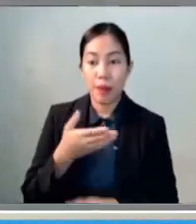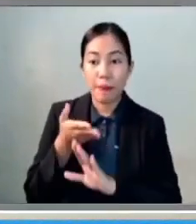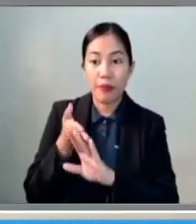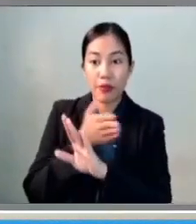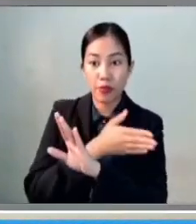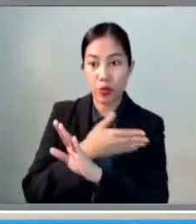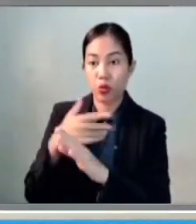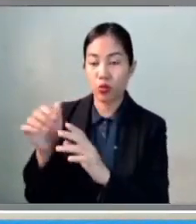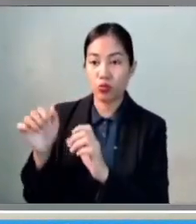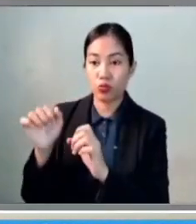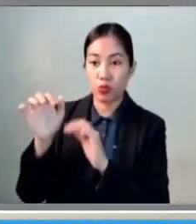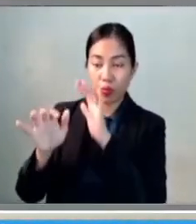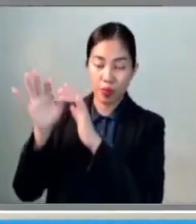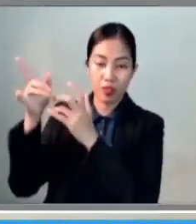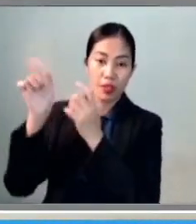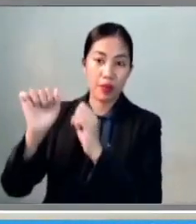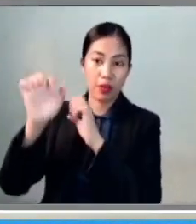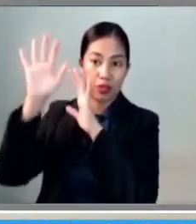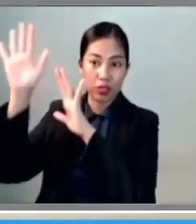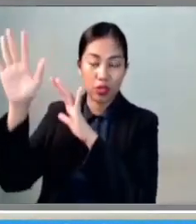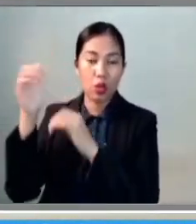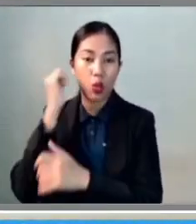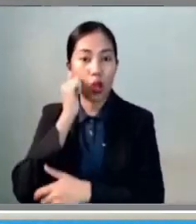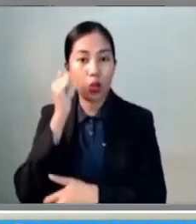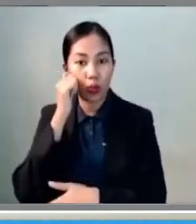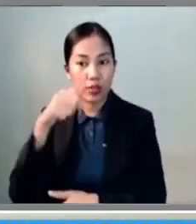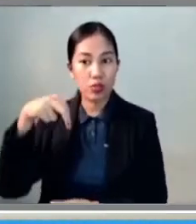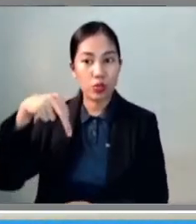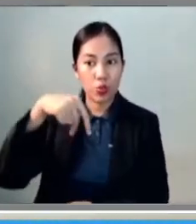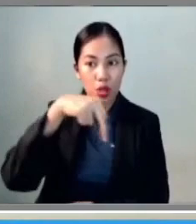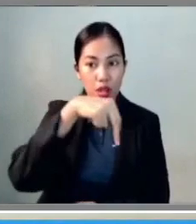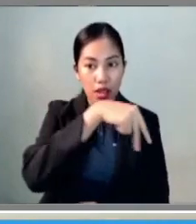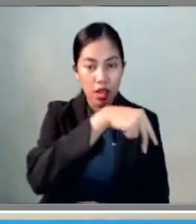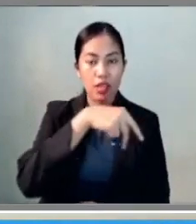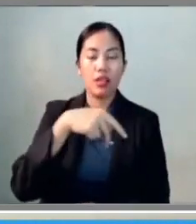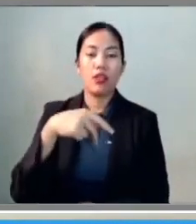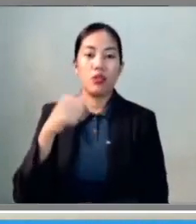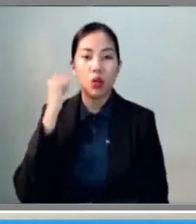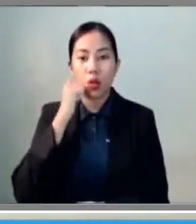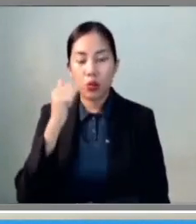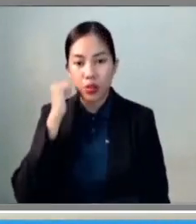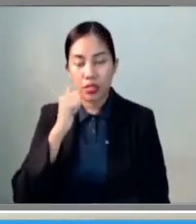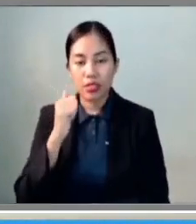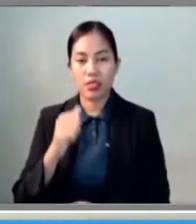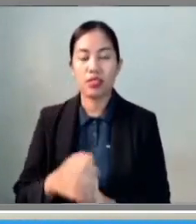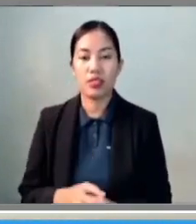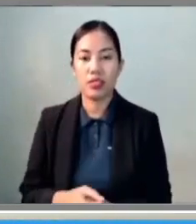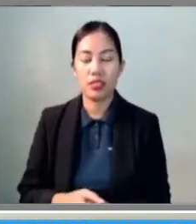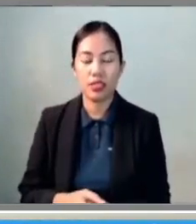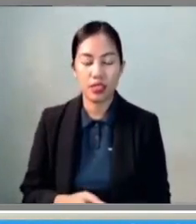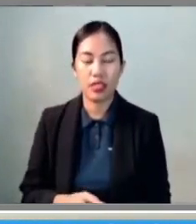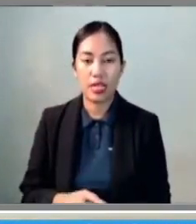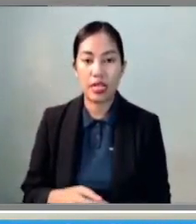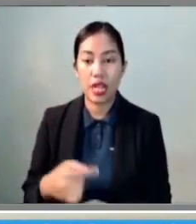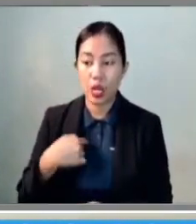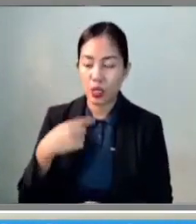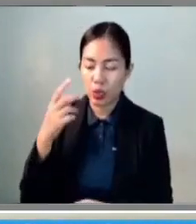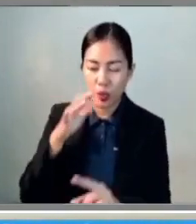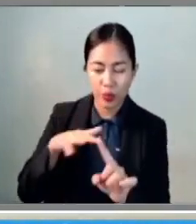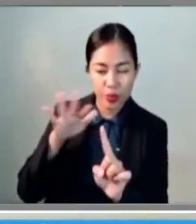kaming naglalakad, nagtatakbo, parang yung bang makita ko din kung ano yung mangyayari pag medyo natagtag